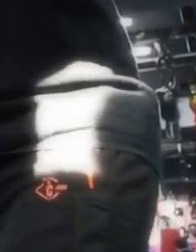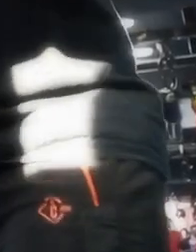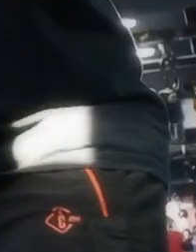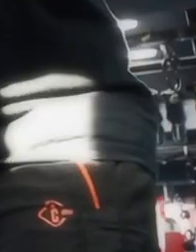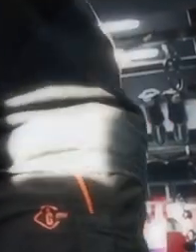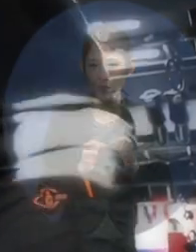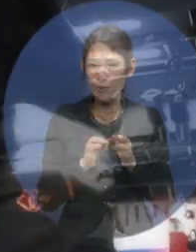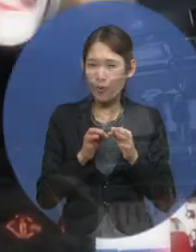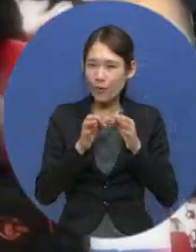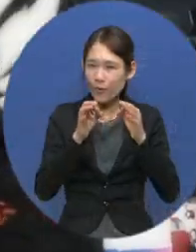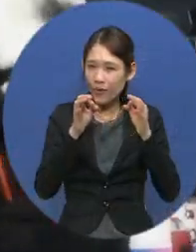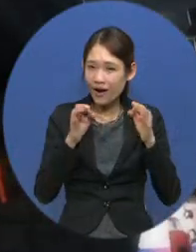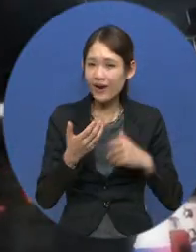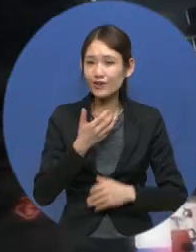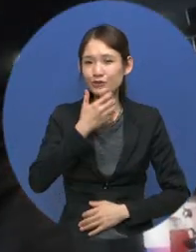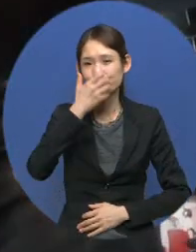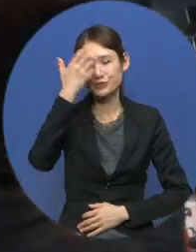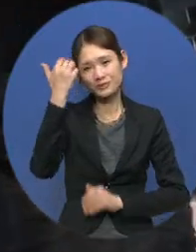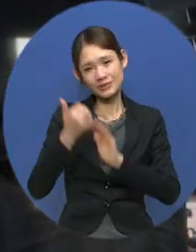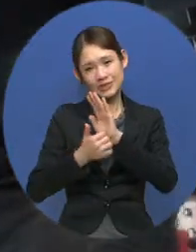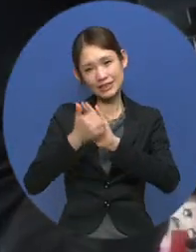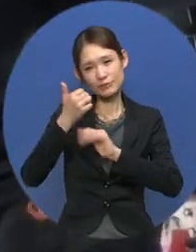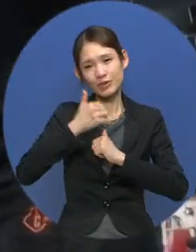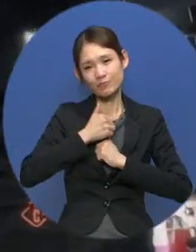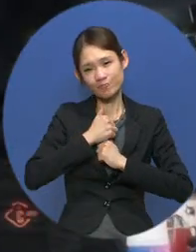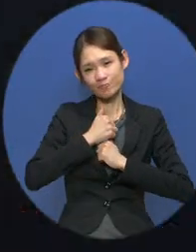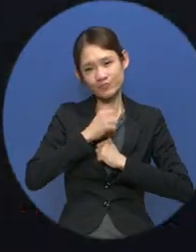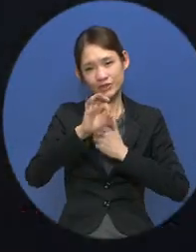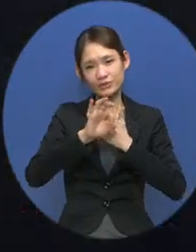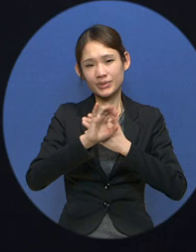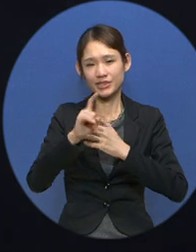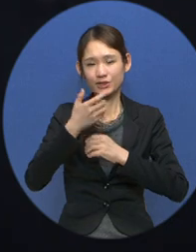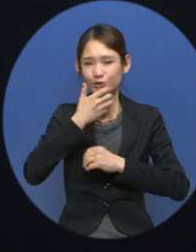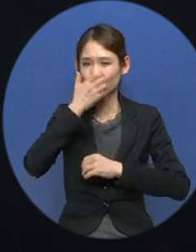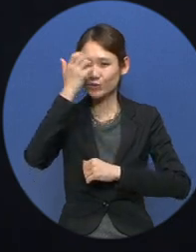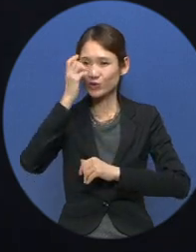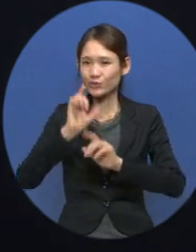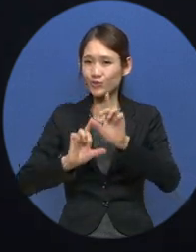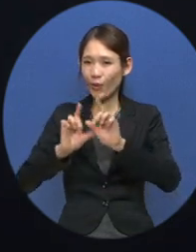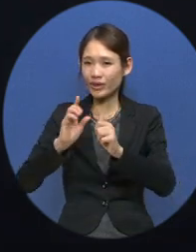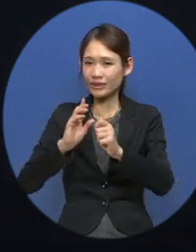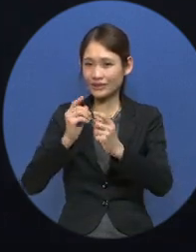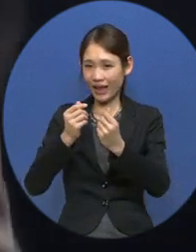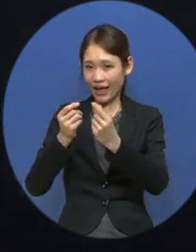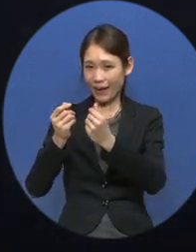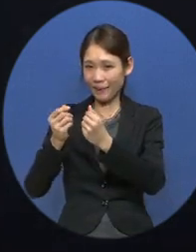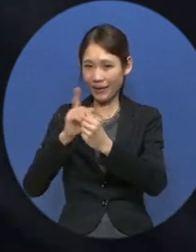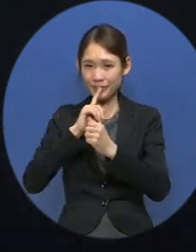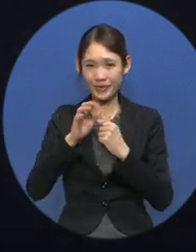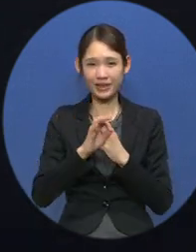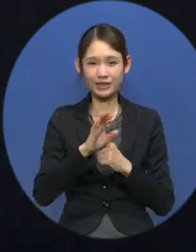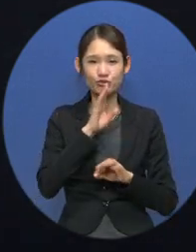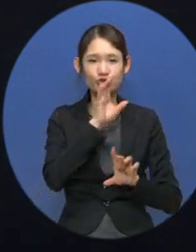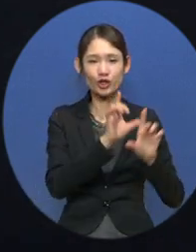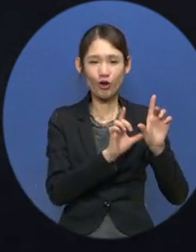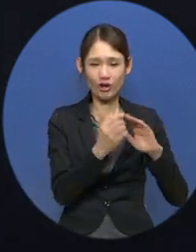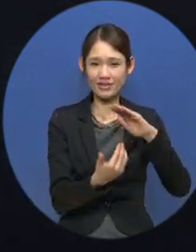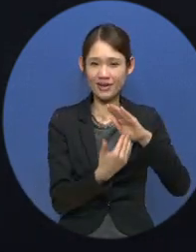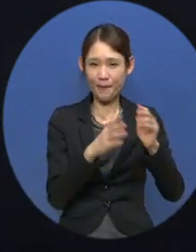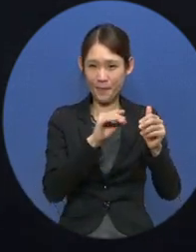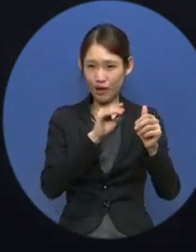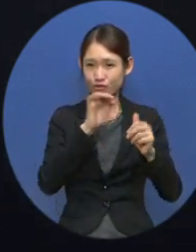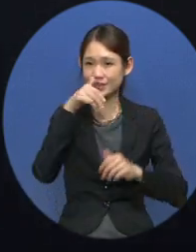오랫동안 꿈을 그리는 사람은 마침내 그 꿈을 닮아간다고 말합니다. 꿈을 현실로 이룬 배우